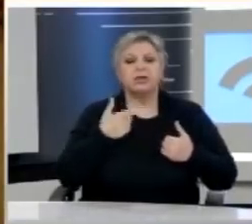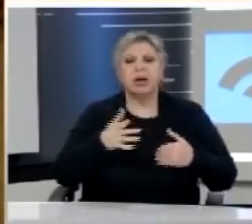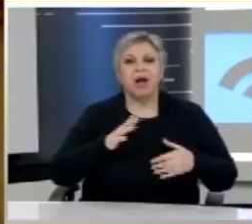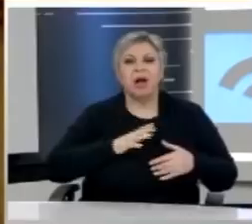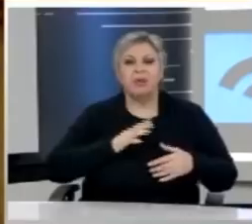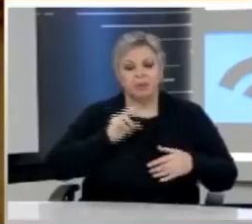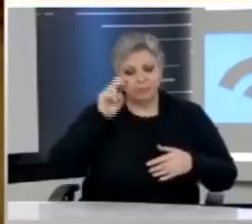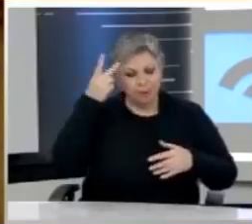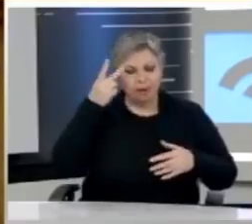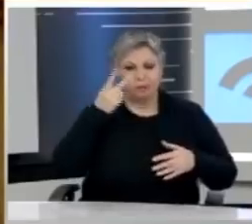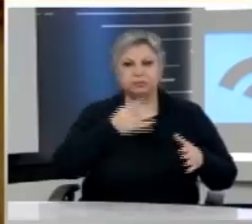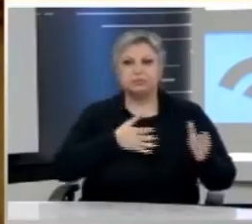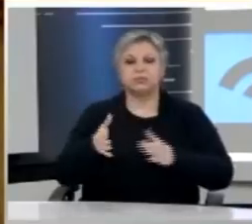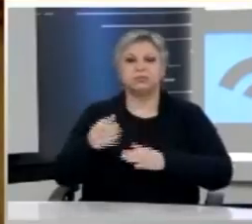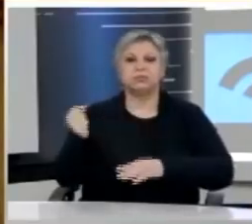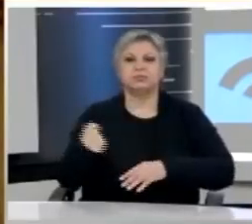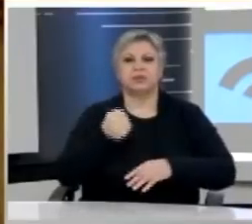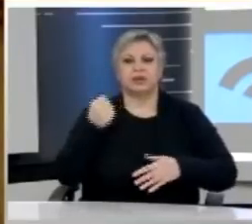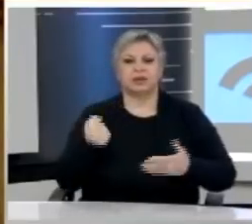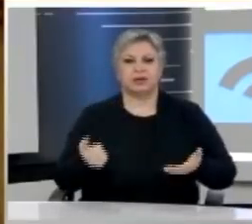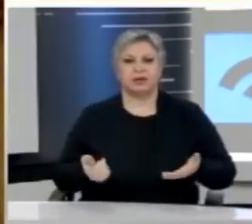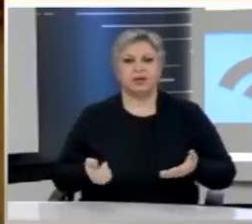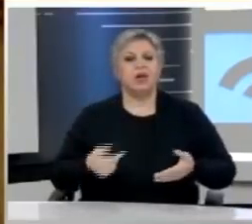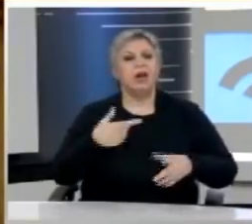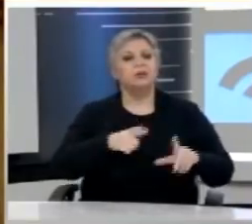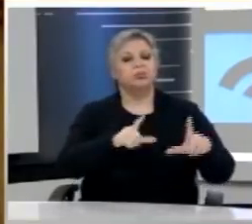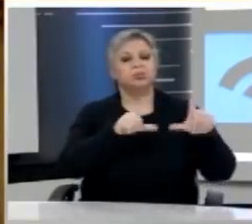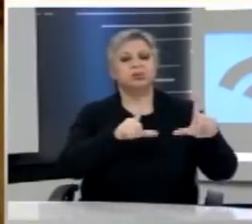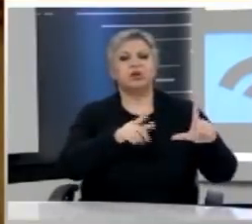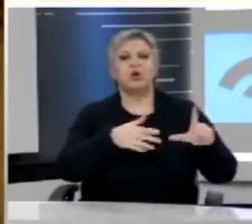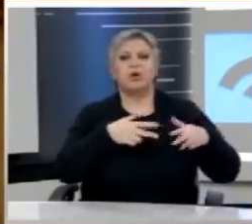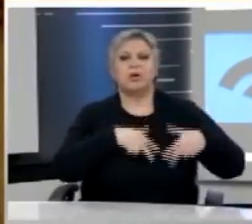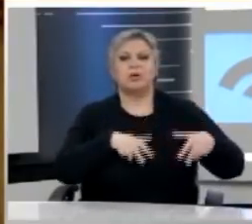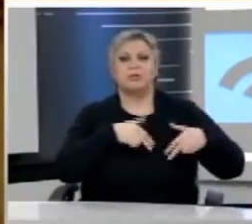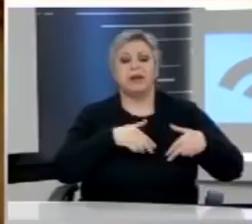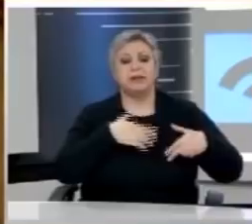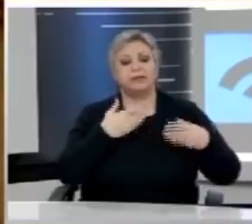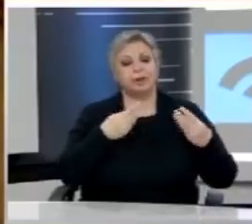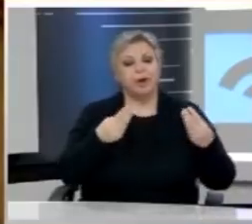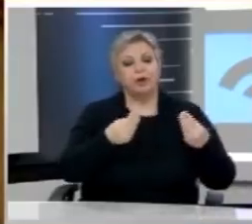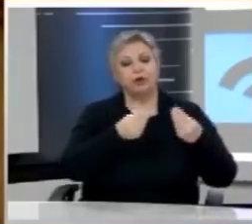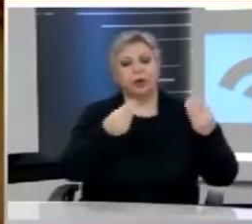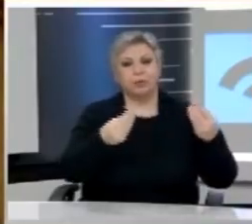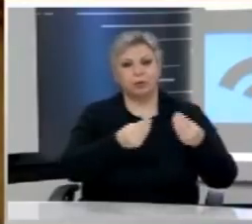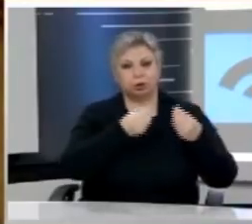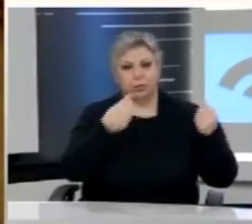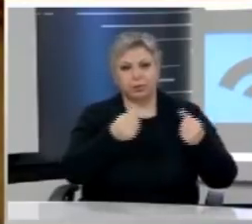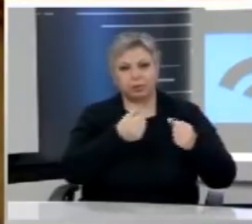δεν μπορεί να κρύψει την πραγματικότητα. Κύριοι της κυβέρνησης και της κυβερνητικής